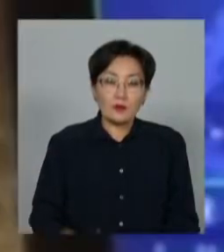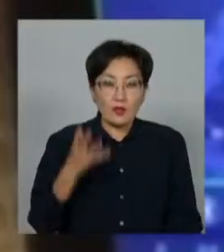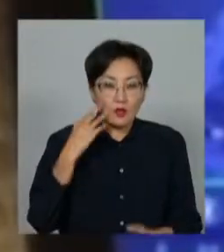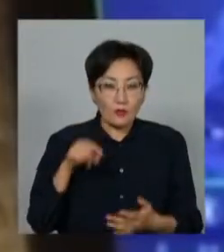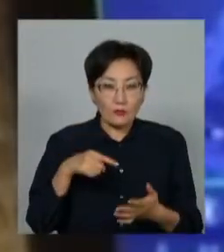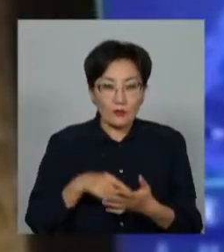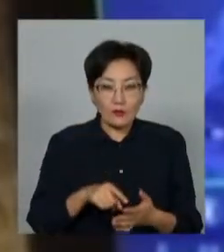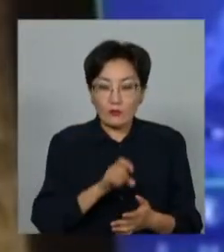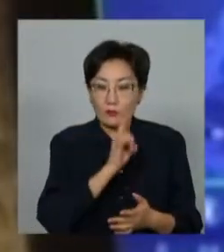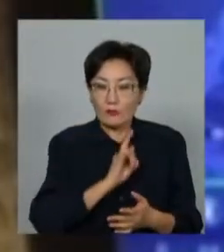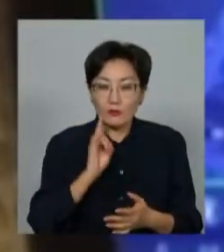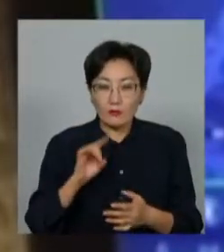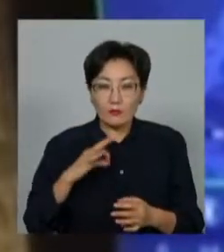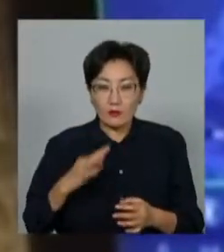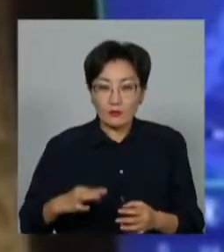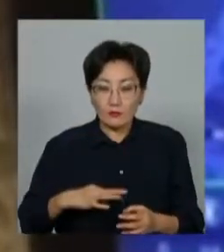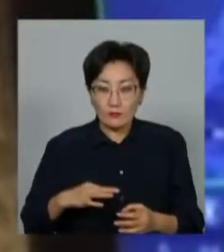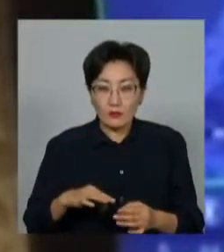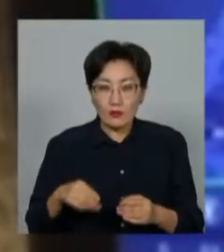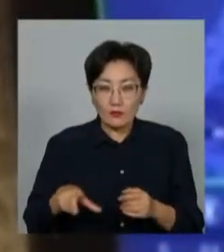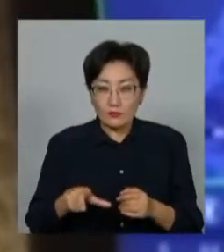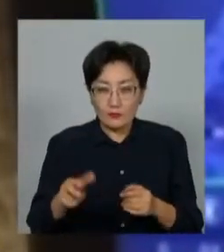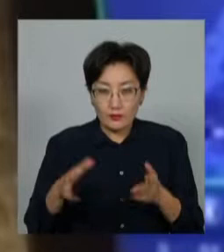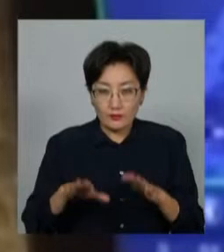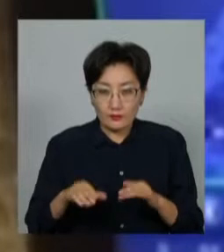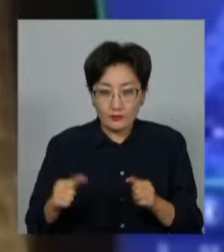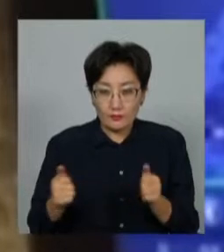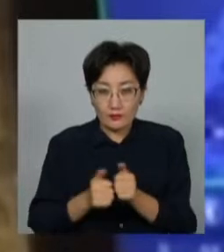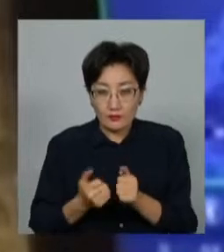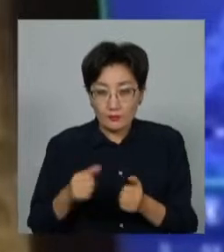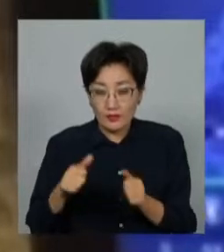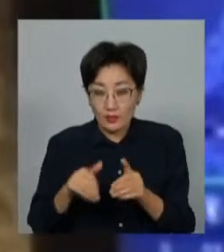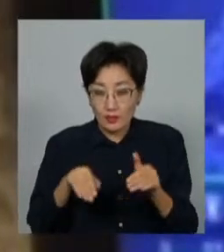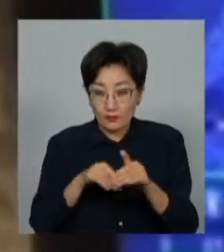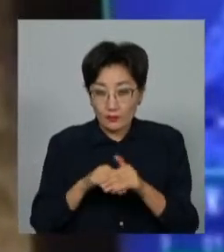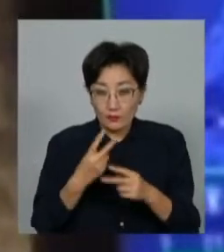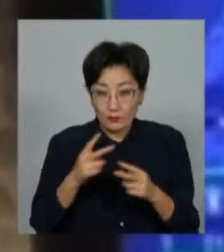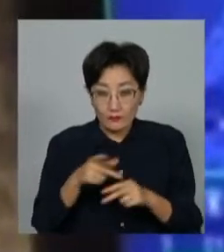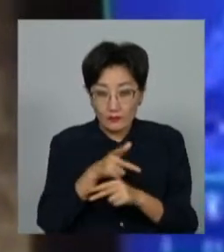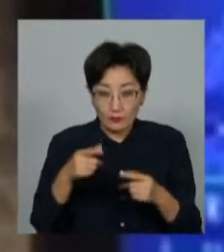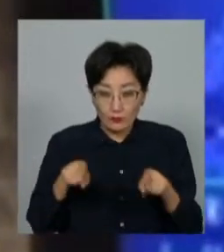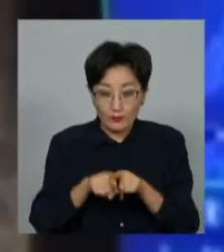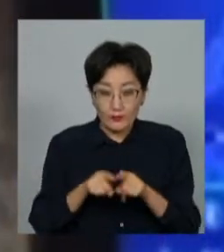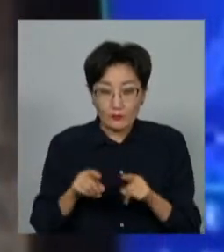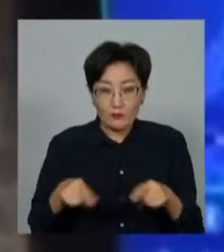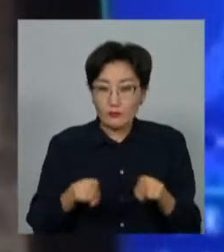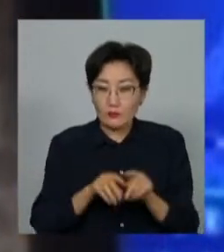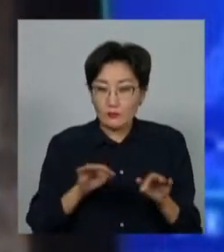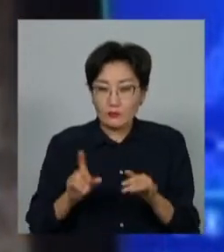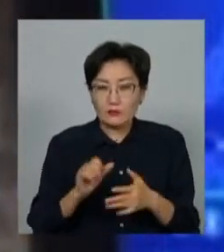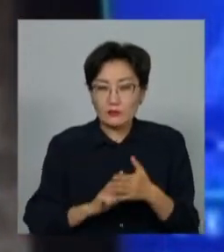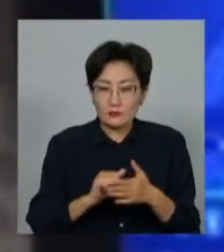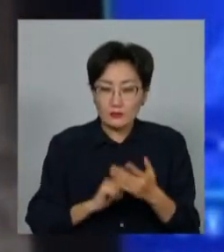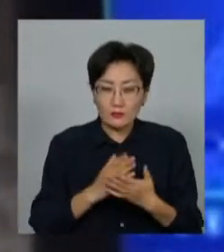Алматыда анасы баласын тас жолға тастап, өзі тасаға барып тығылып тұрған кезде бейнекамераға жазылып қалған. Оның бұндай ақымақтыққа баруына не түрткі